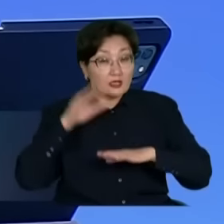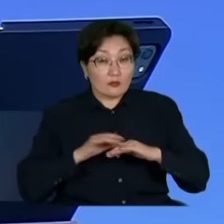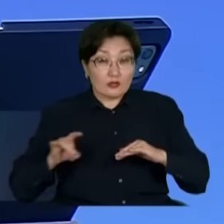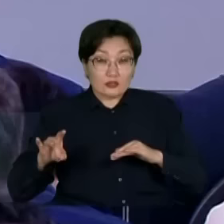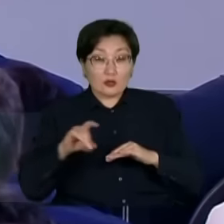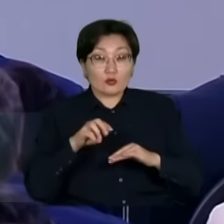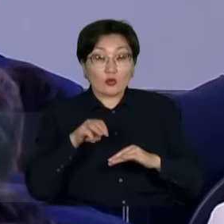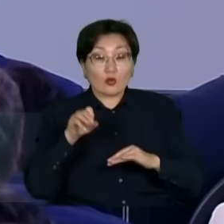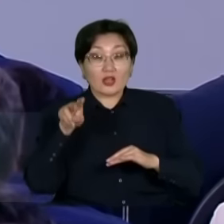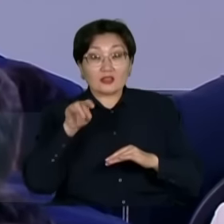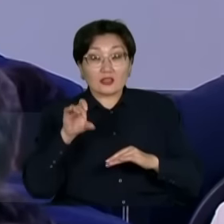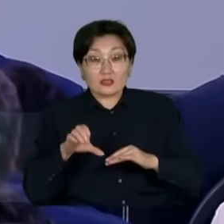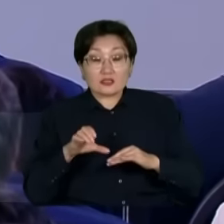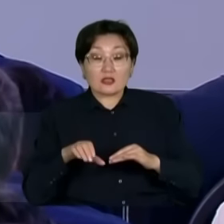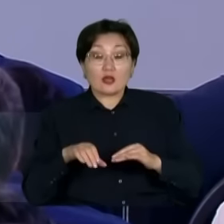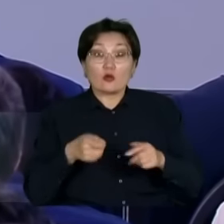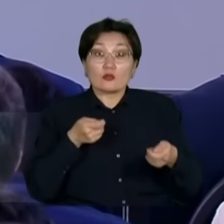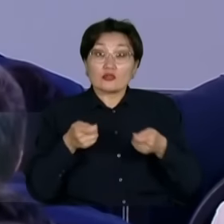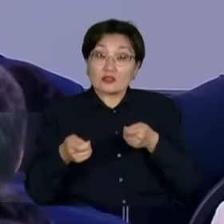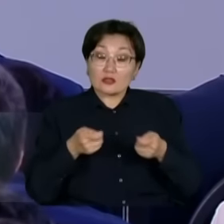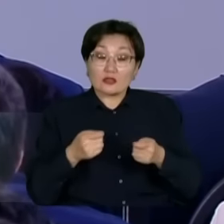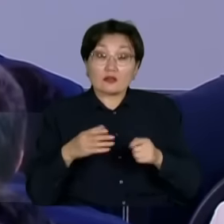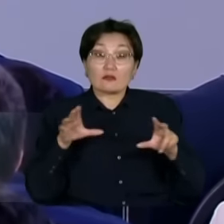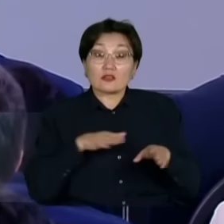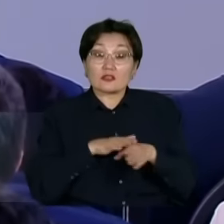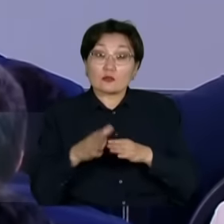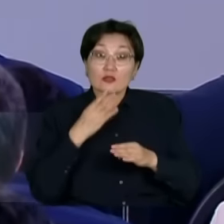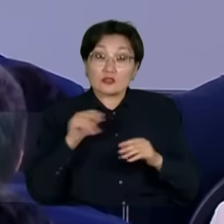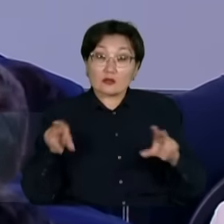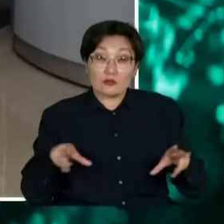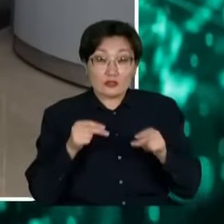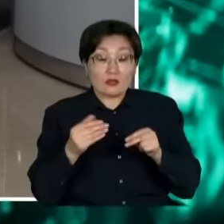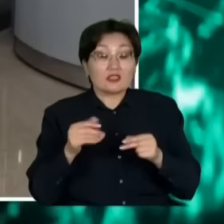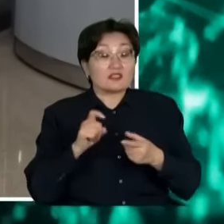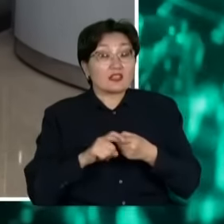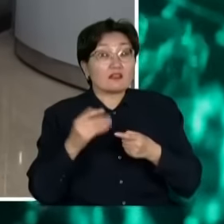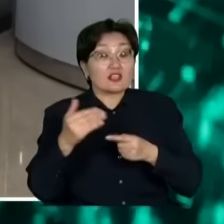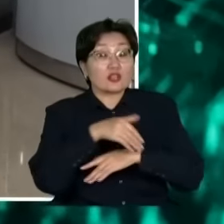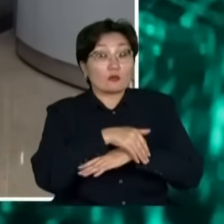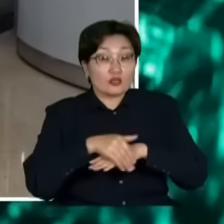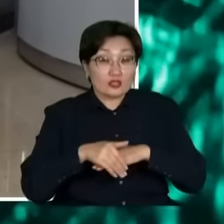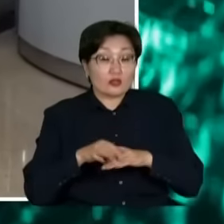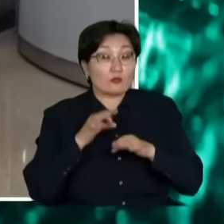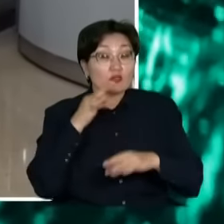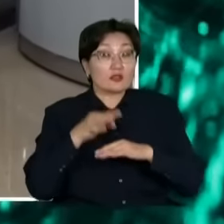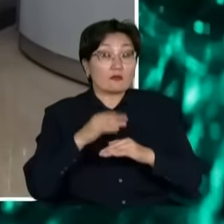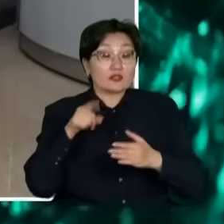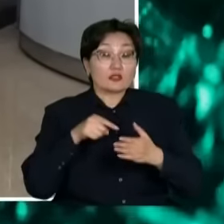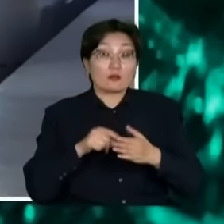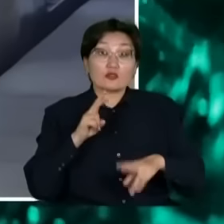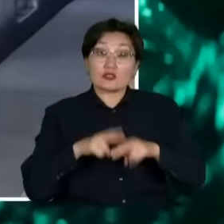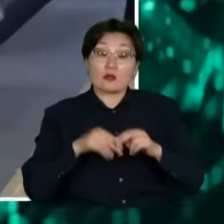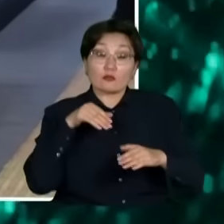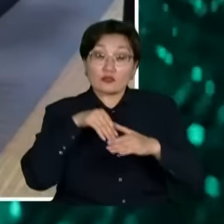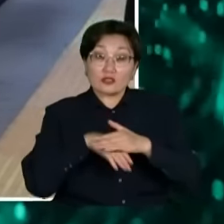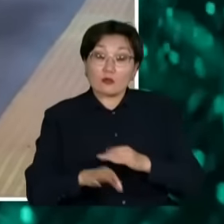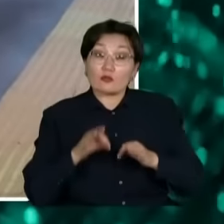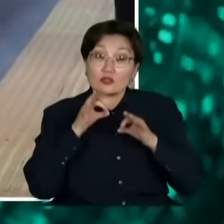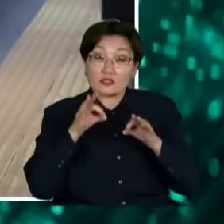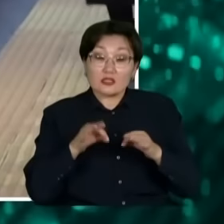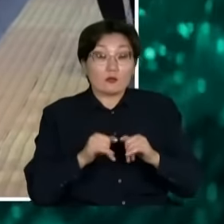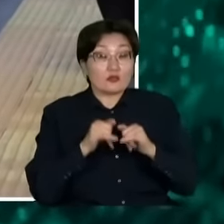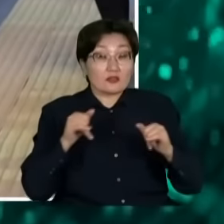тус и управление городской мобильности выполнит свои обещания связанные с вашим квадратом рла дусаев Отвечая на вопрос о строительстве метро высказался